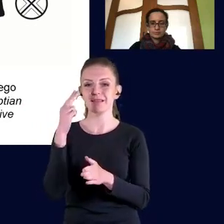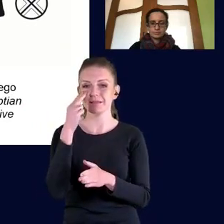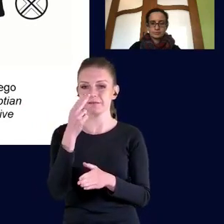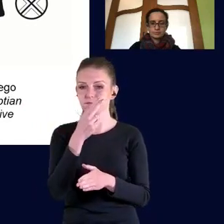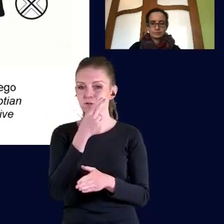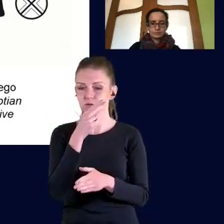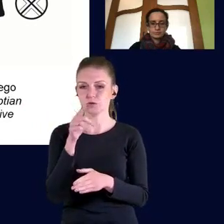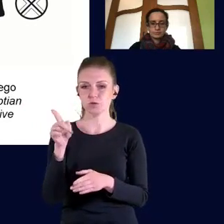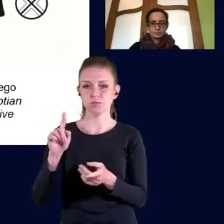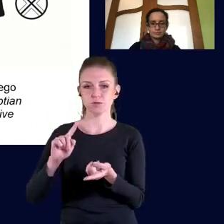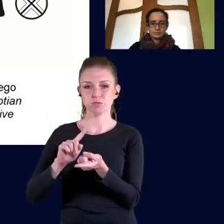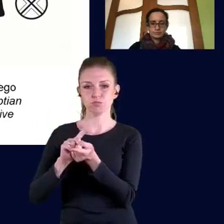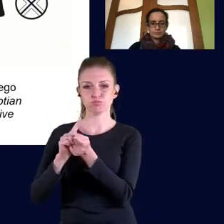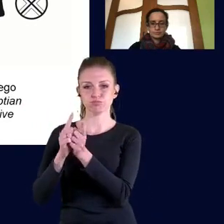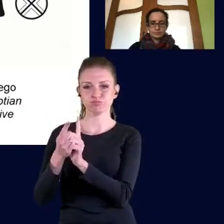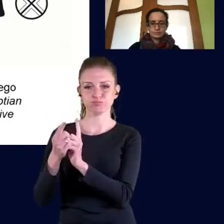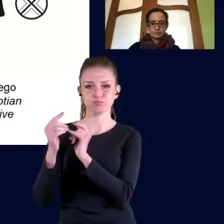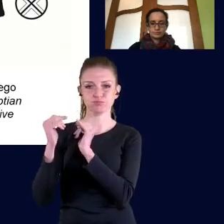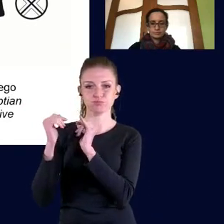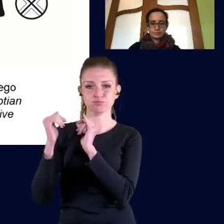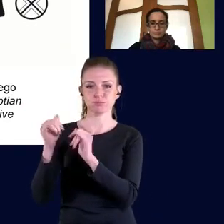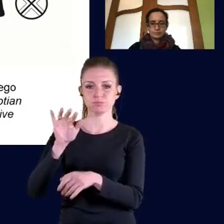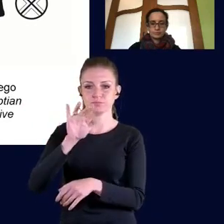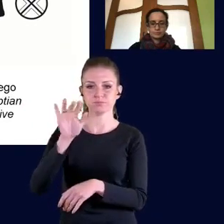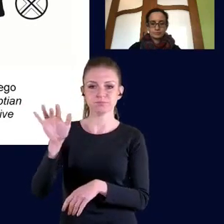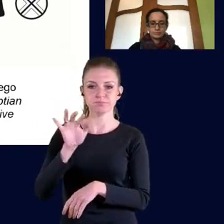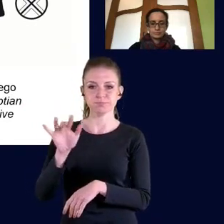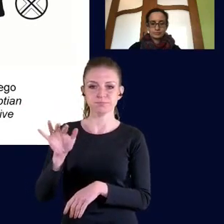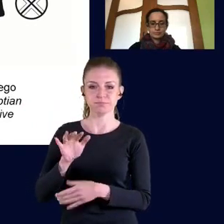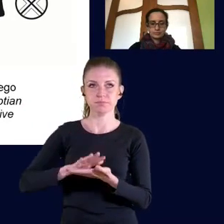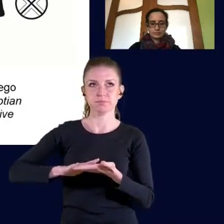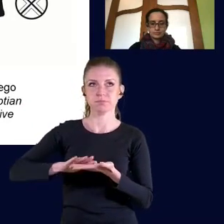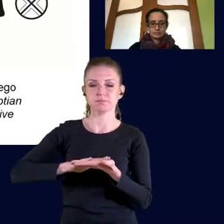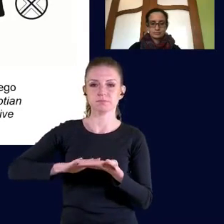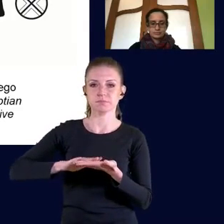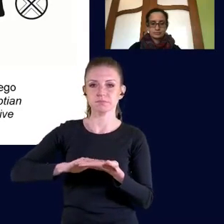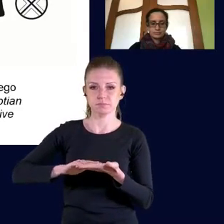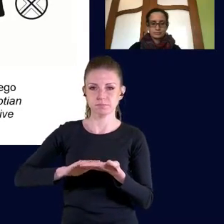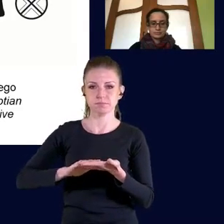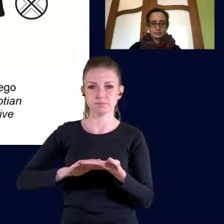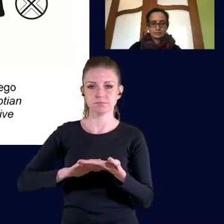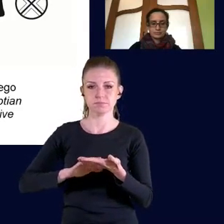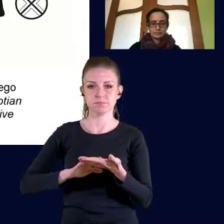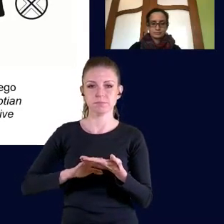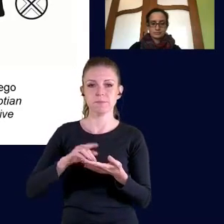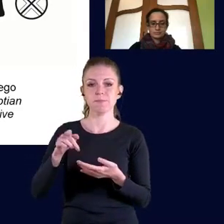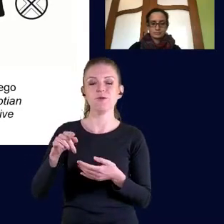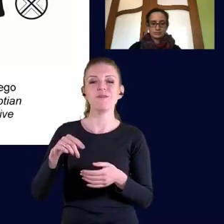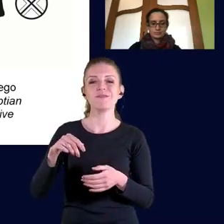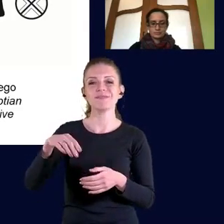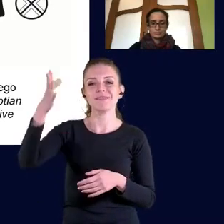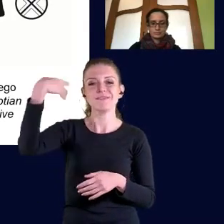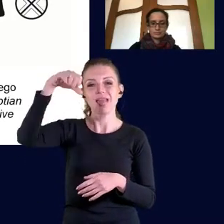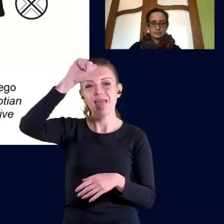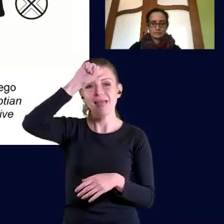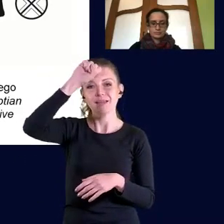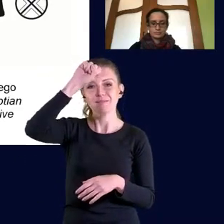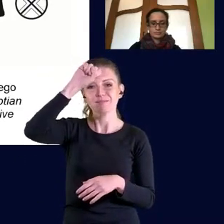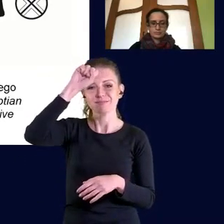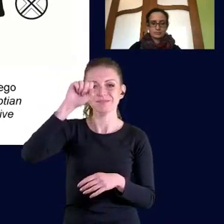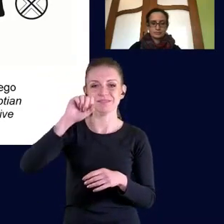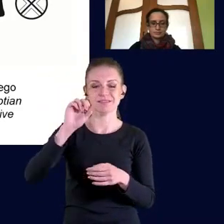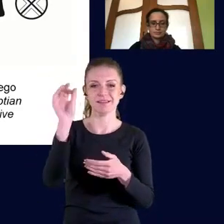opracowanej dla aplikacji Egipcjan abstrakt Thinking